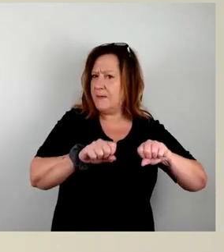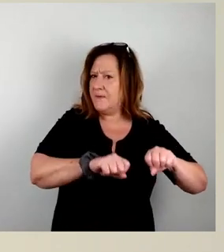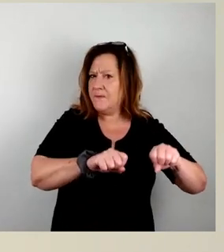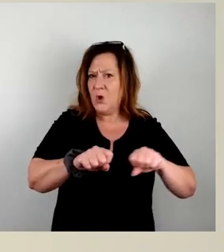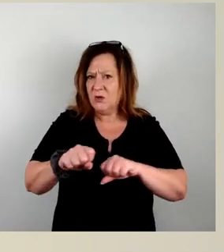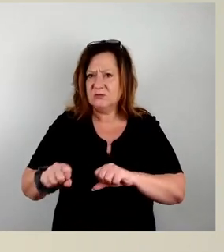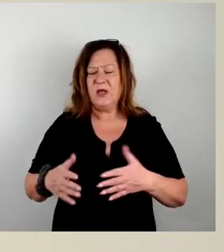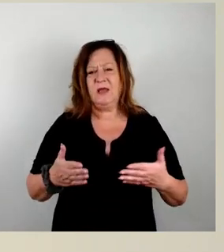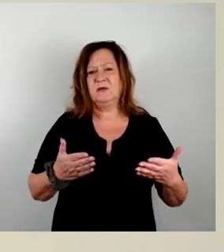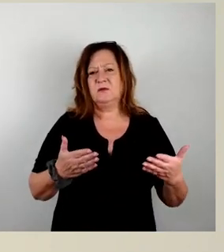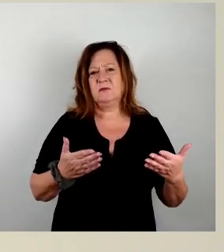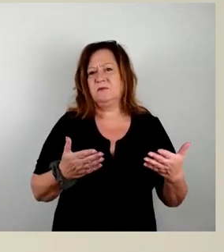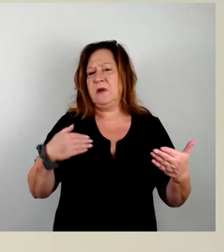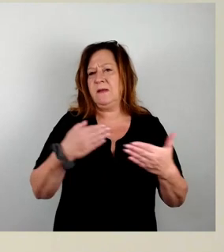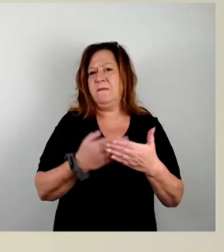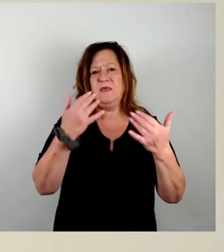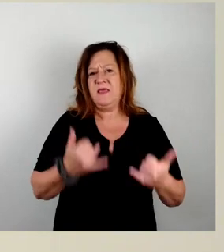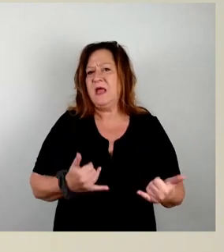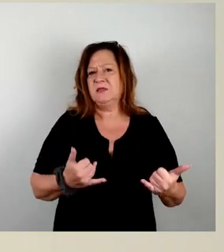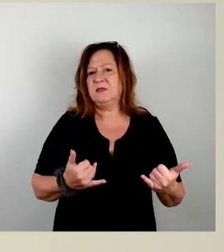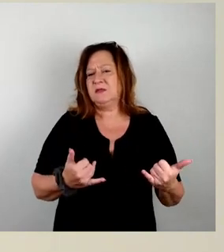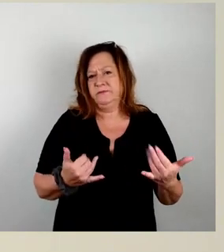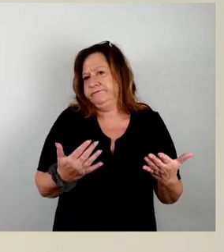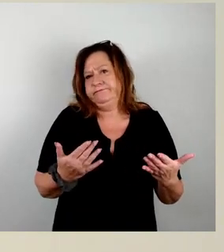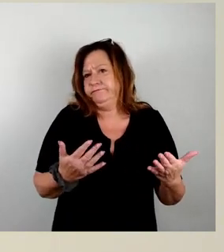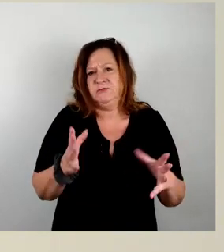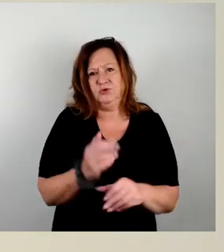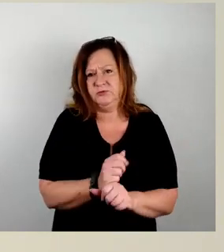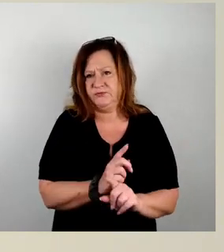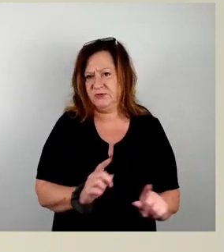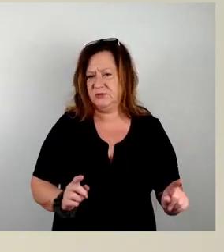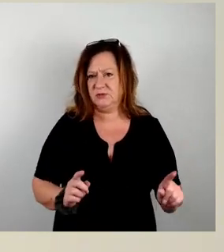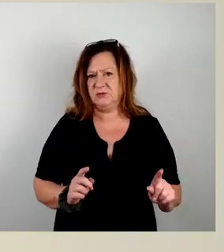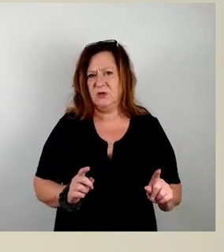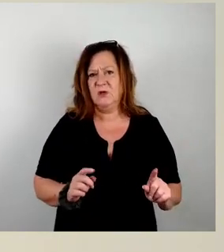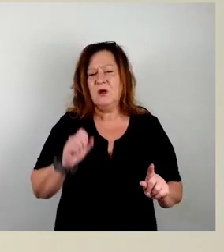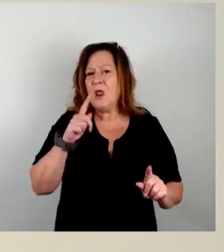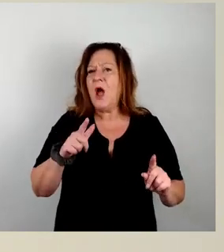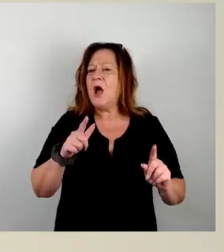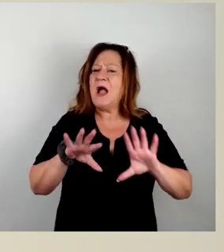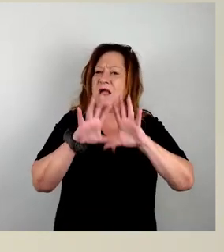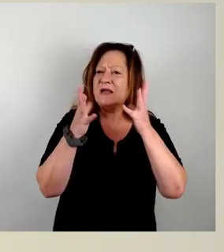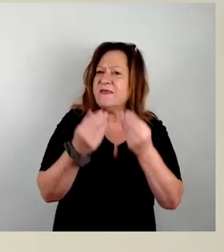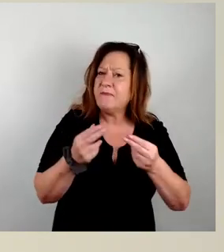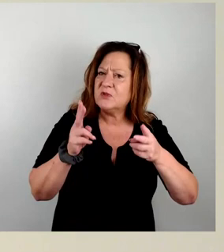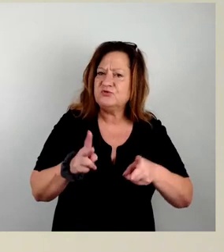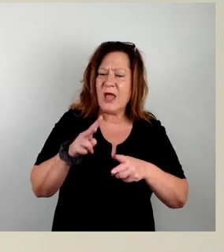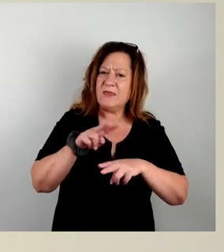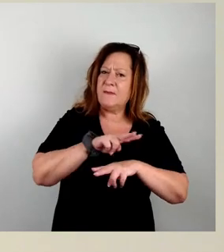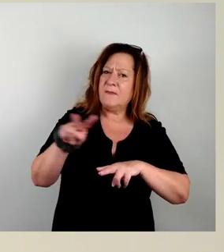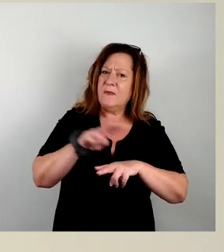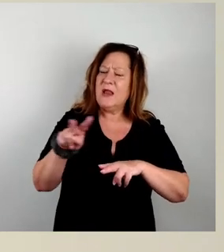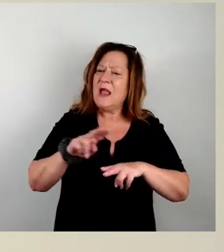sozusagen bisher noch nicht gescheitert sind, weil natürlich auch gesamtstädtisch es weitere dringende Prioritäten